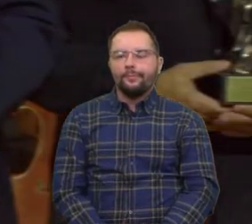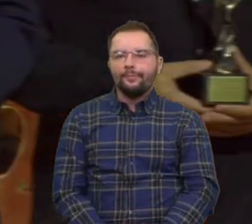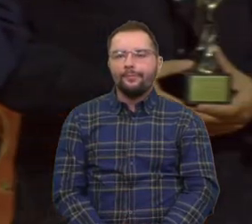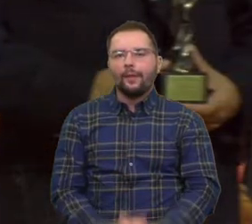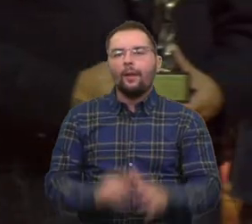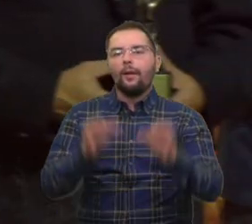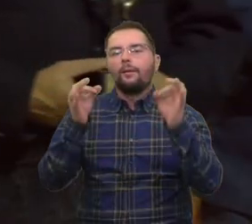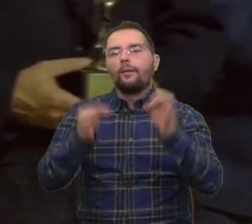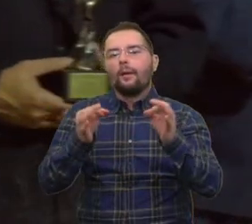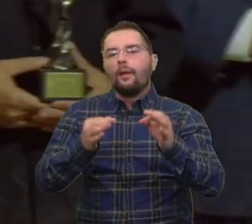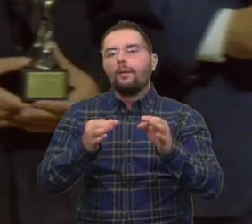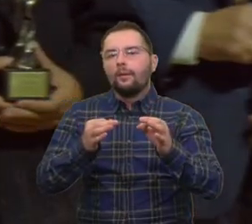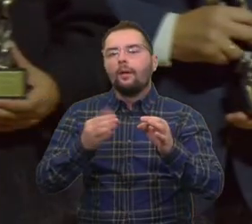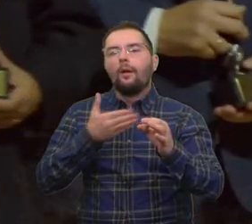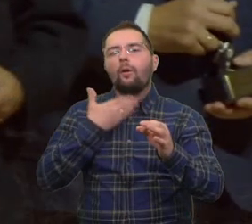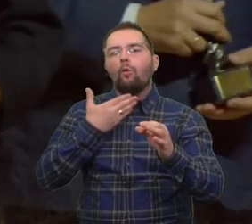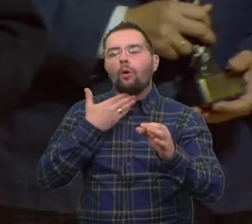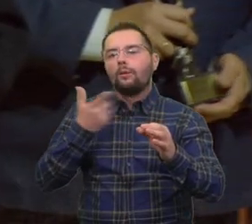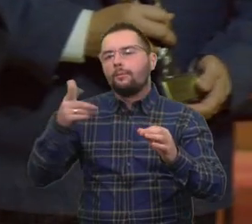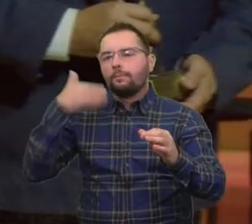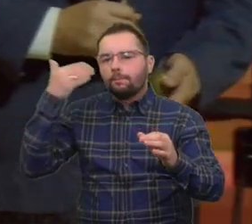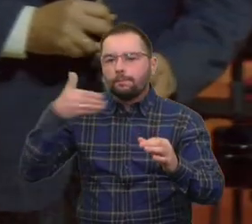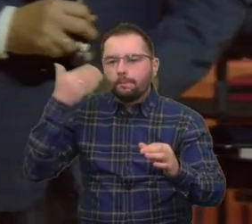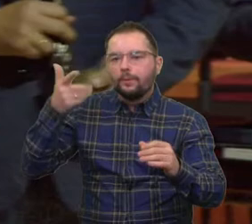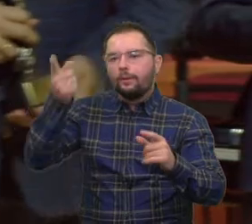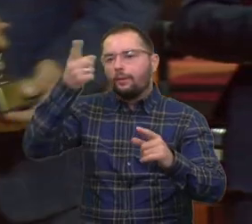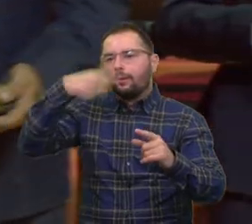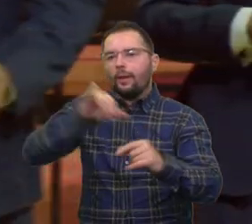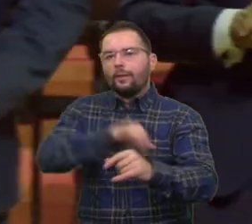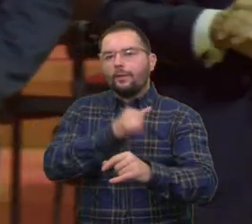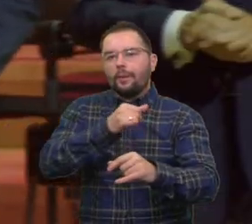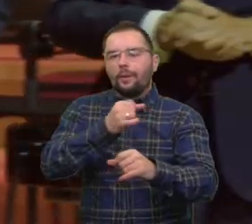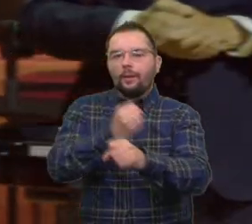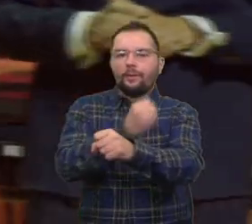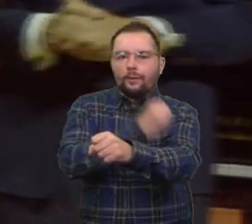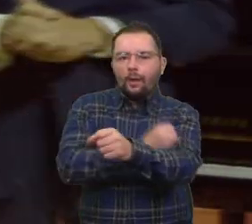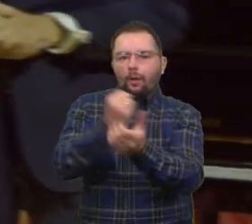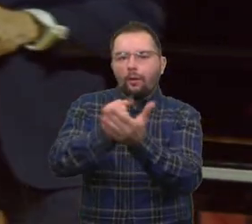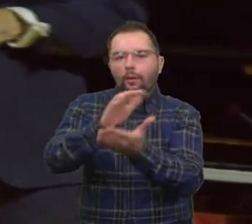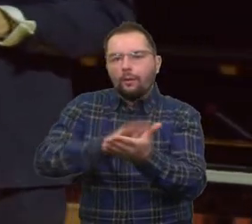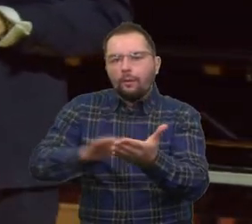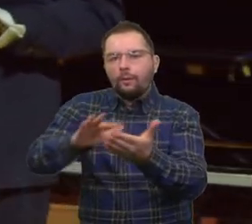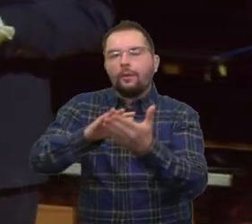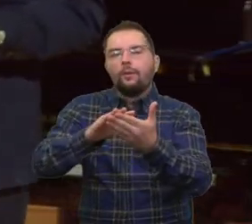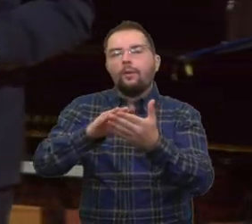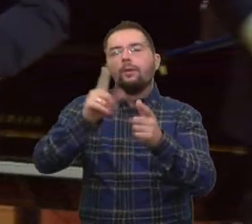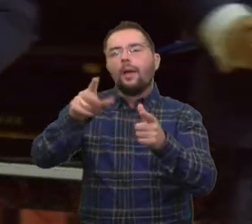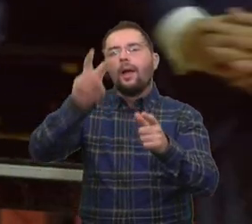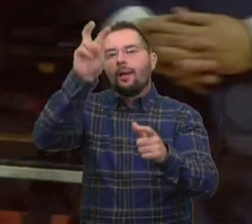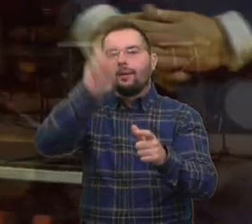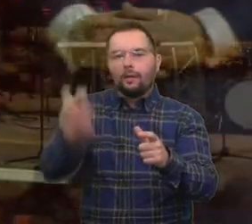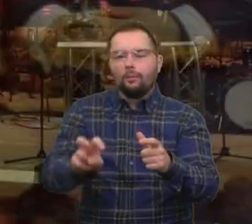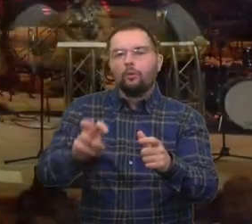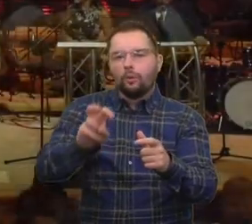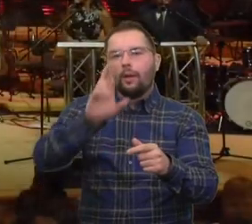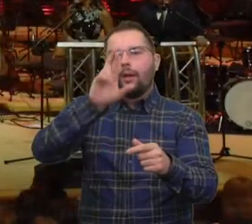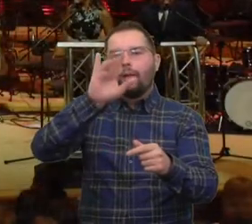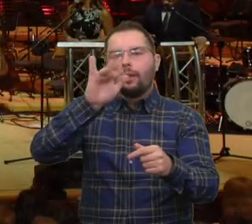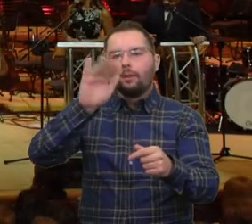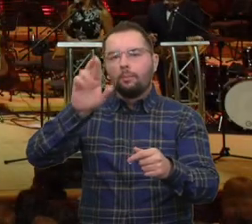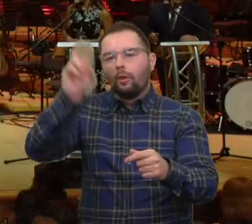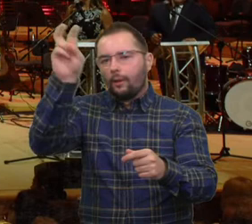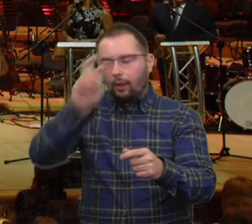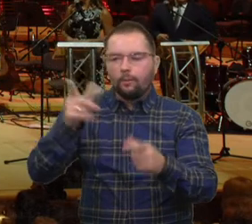A głos w imieniu wyróżnionych, bardzo prosimy o zabranie tegoż głosu przez starostę Raciborskiego, pana Grzegorza